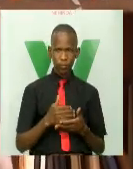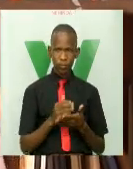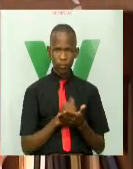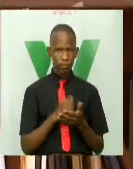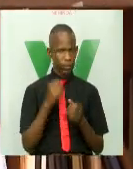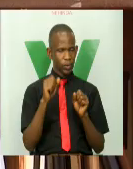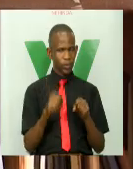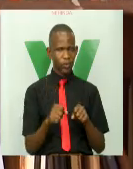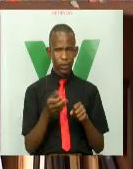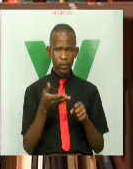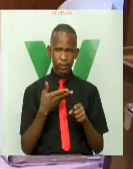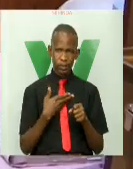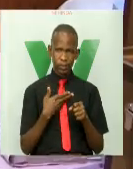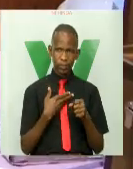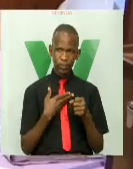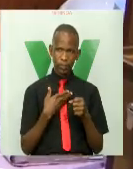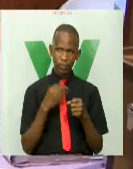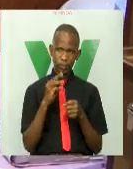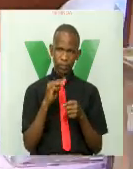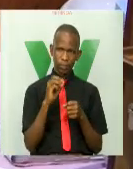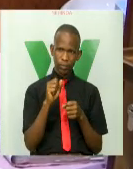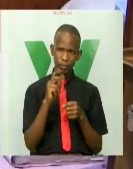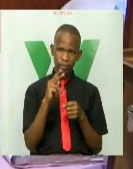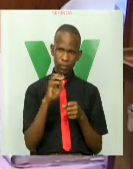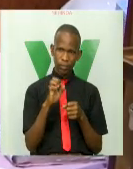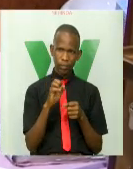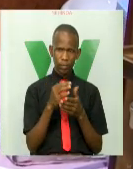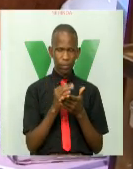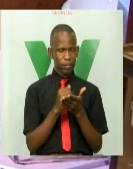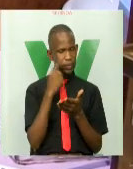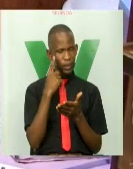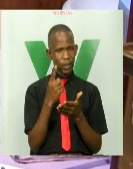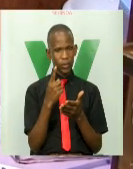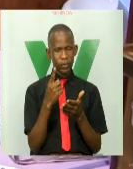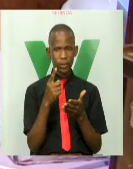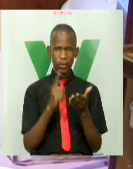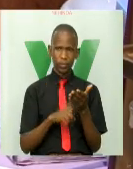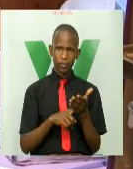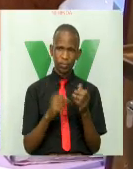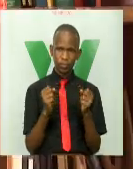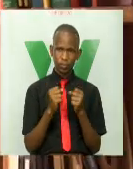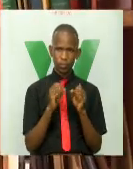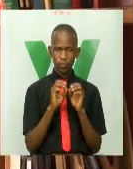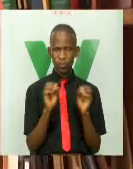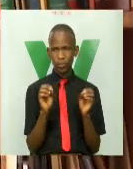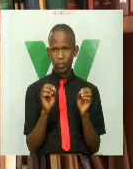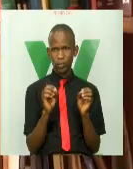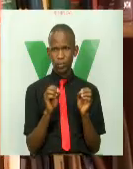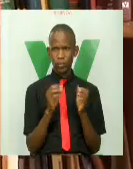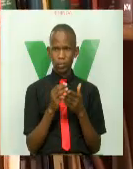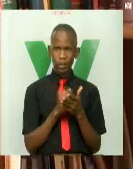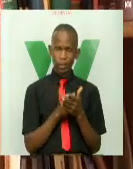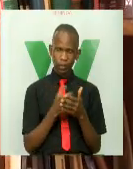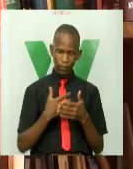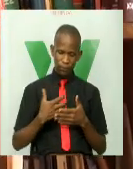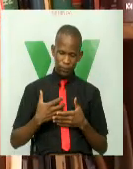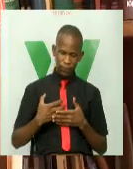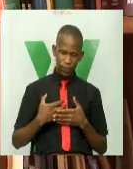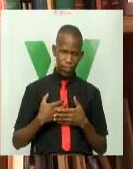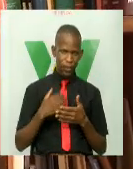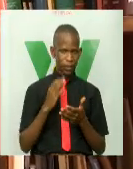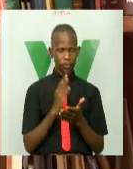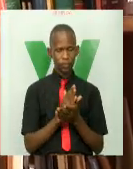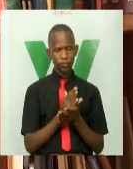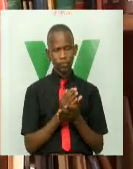maski ibyo kujirota ibyo kuraba mu ngaro kureba umwana tuwamutera cibugwije. Ukunga tine tukukira. Nubya